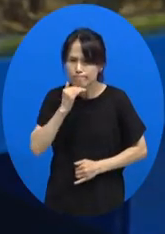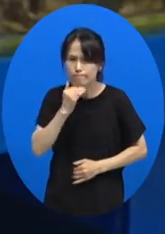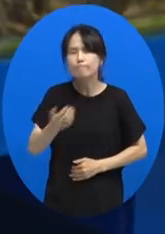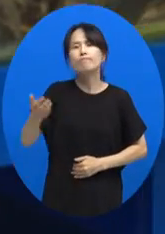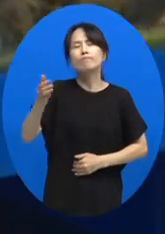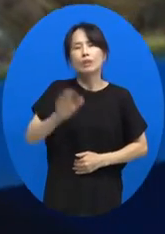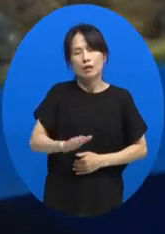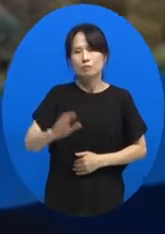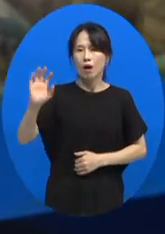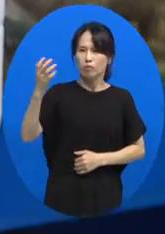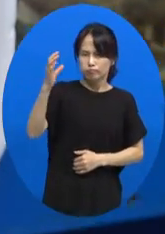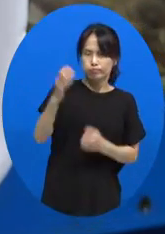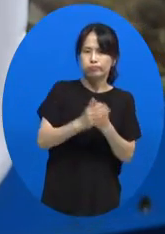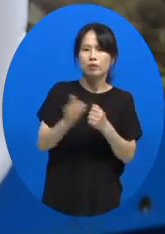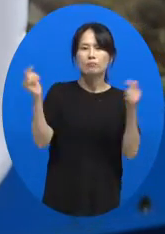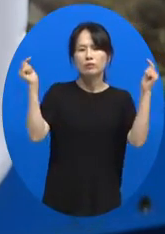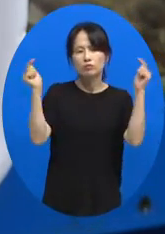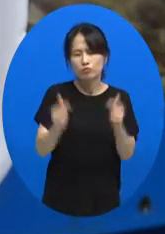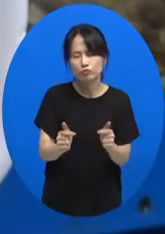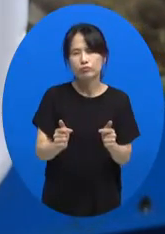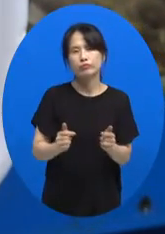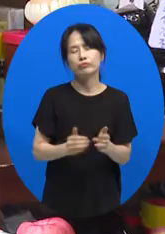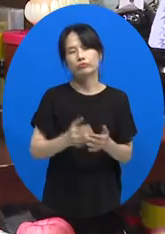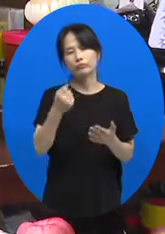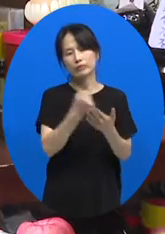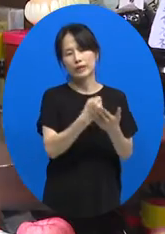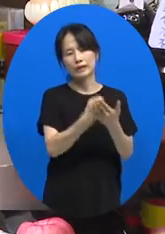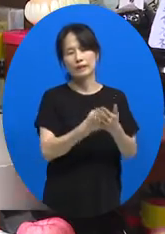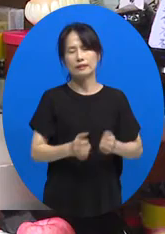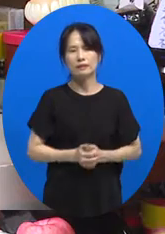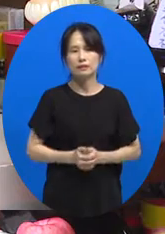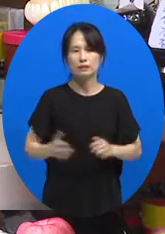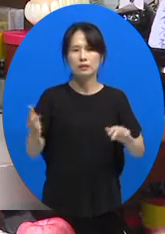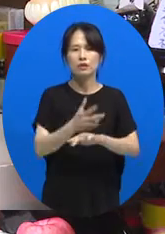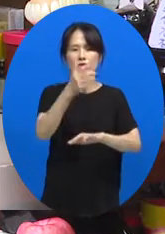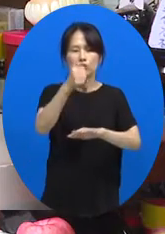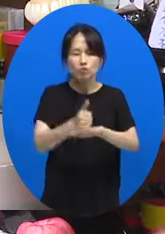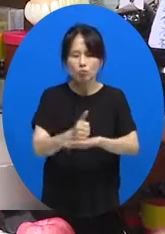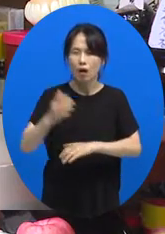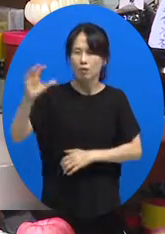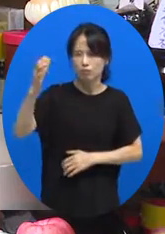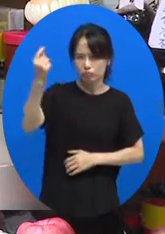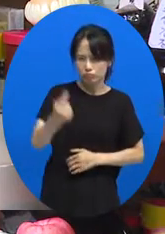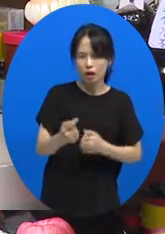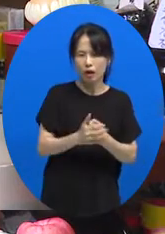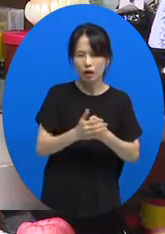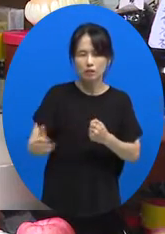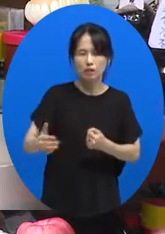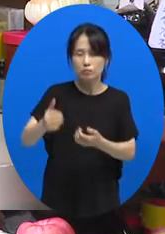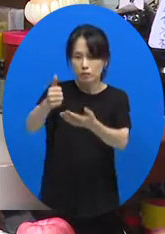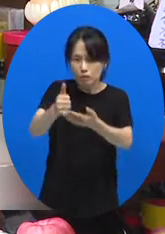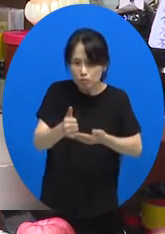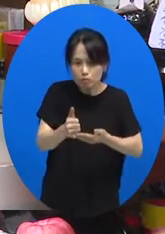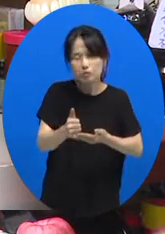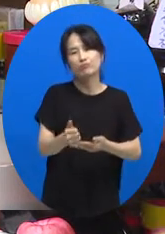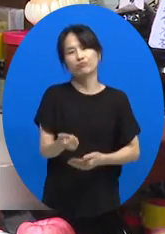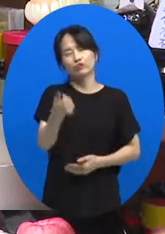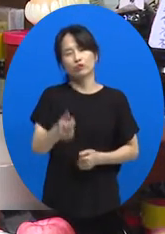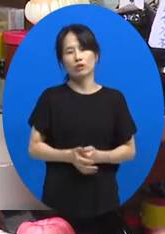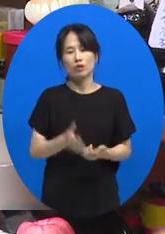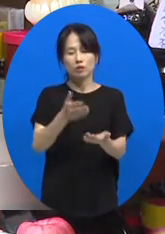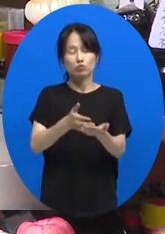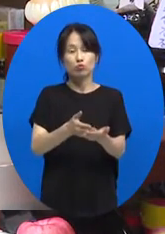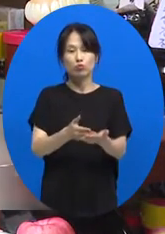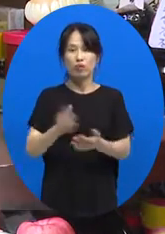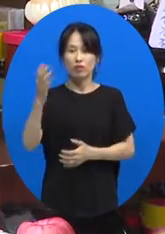발길은 추석 대목 같지 않게 줄었습니다. 주말에 이번에 태풍 와서 사람이 생각보다 뉴스에서 뭐 태풍